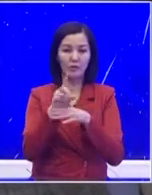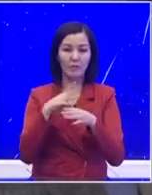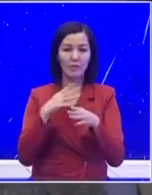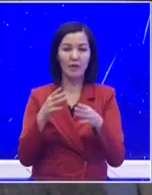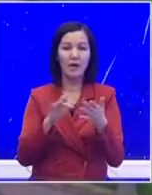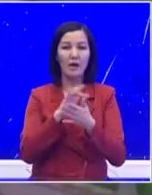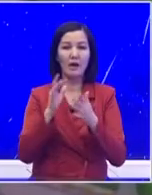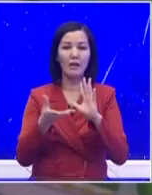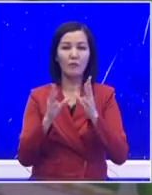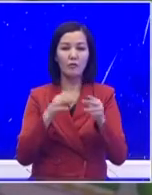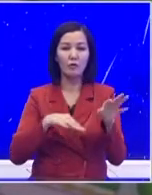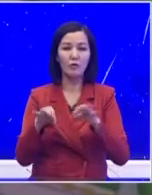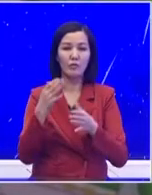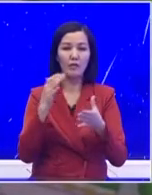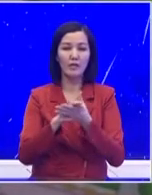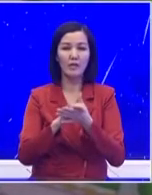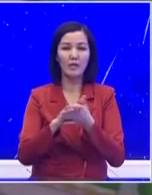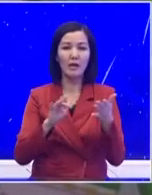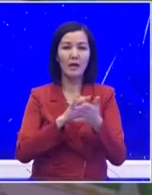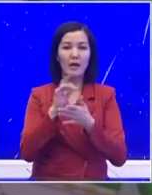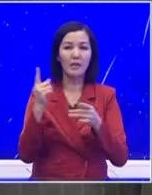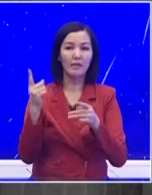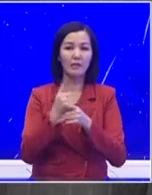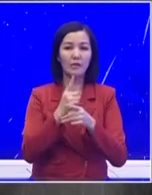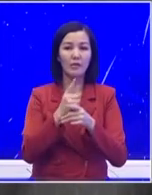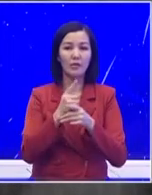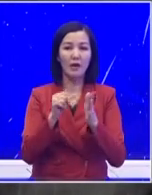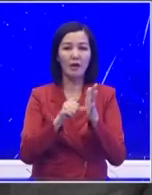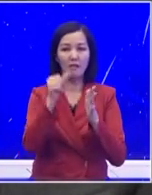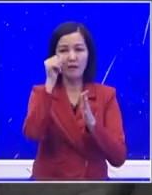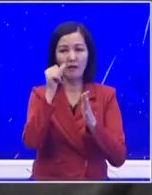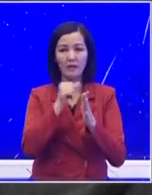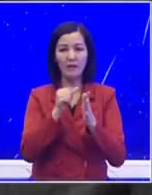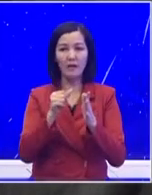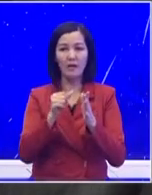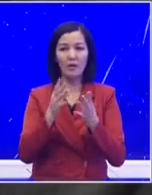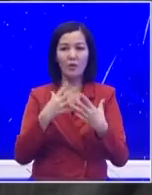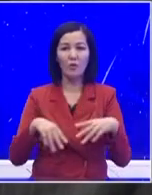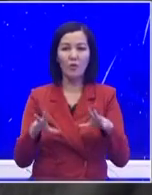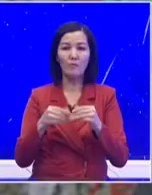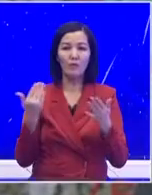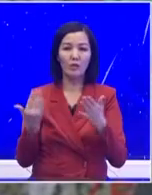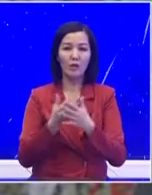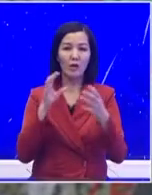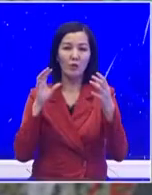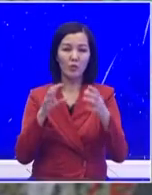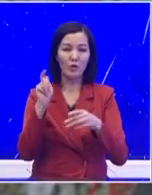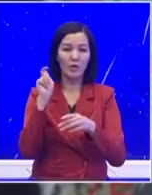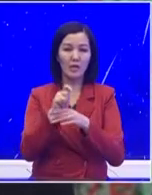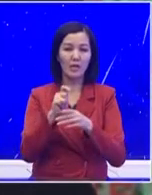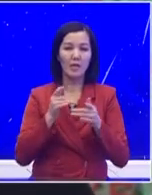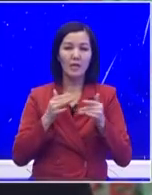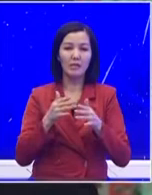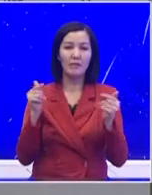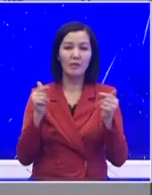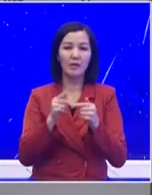қатар, биылғы жобалармен танысу кезінде шаһарда бірінші жартыжылдықта жаңа қоғамдық көліктер келетіні айтылды. Қала әкімі заман талабына